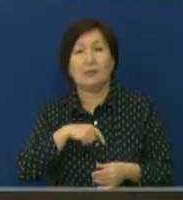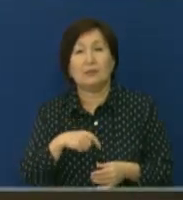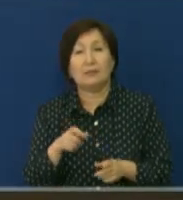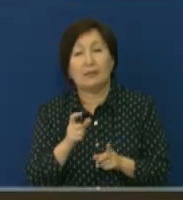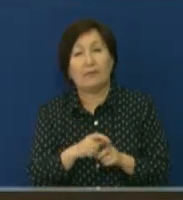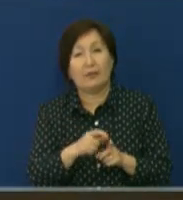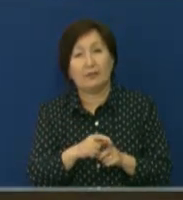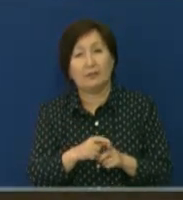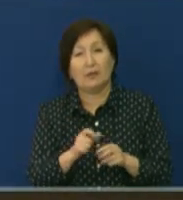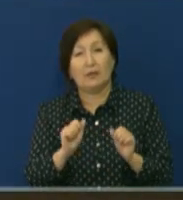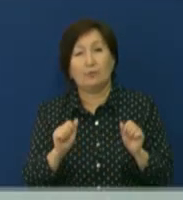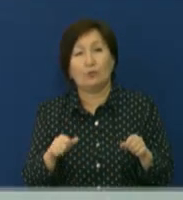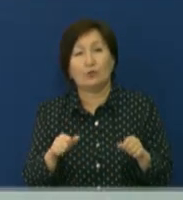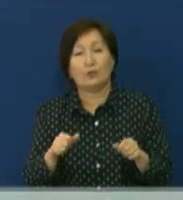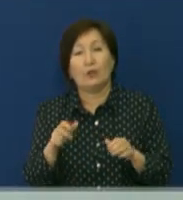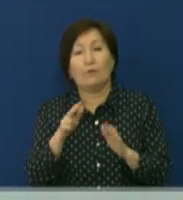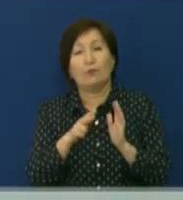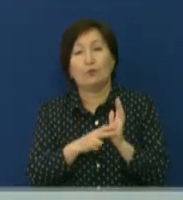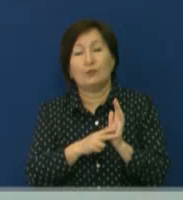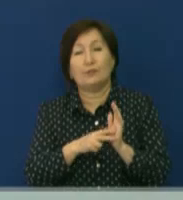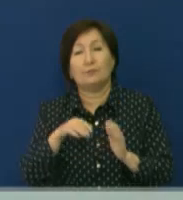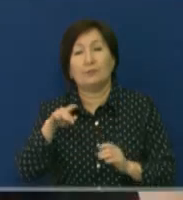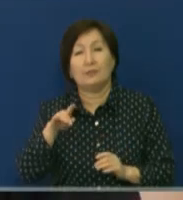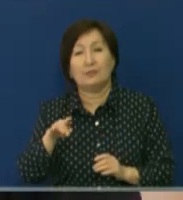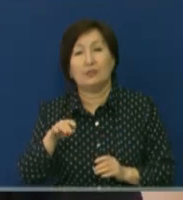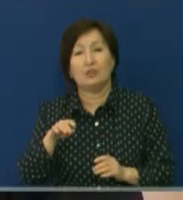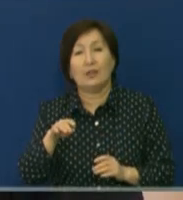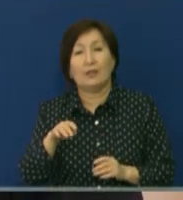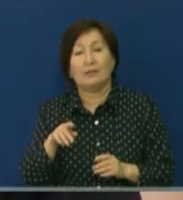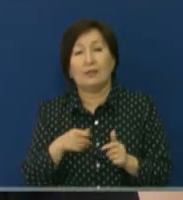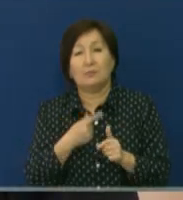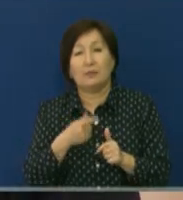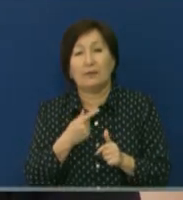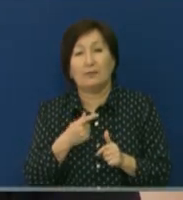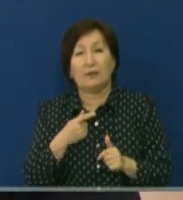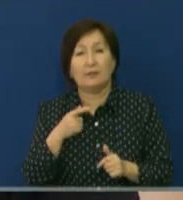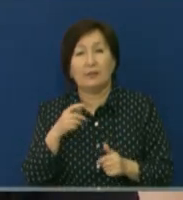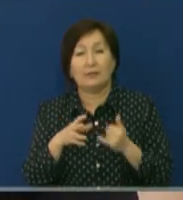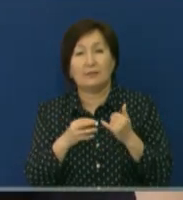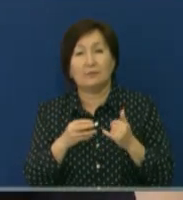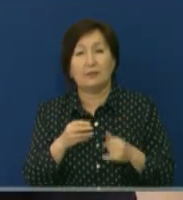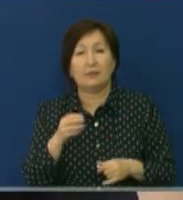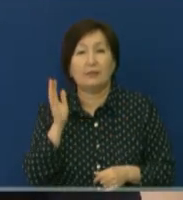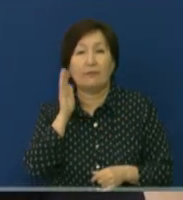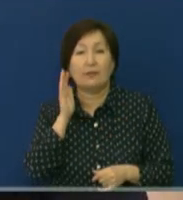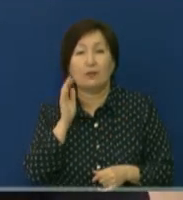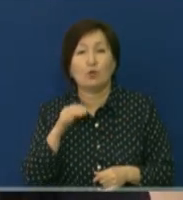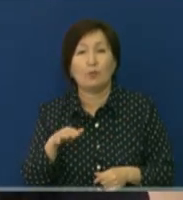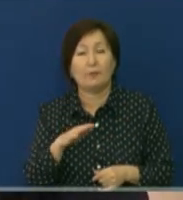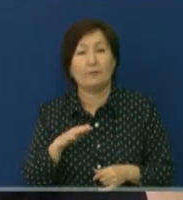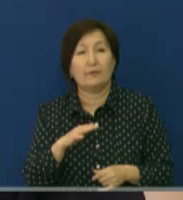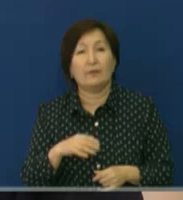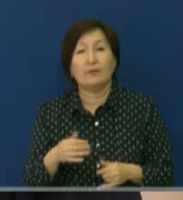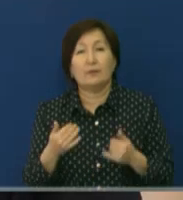вошло 8000 наименований земель и водоемов и газонами хорватия lanos ознакомился с книгой под